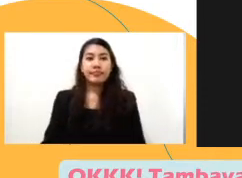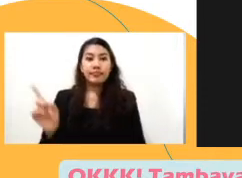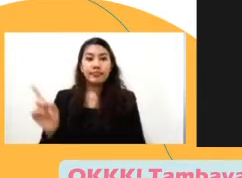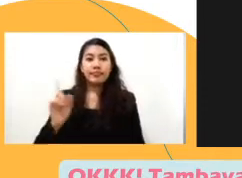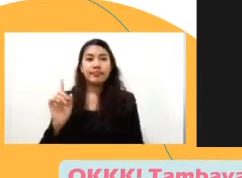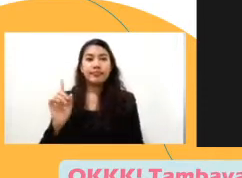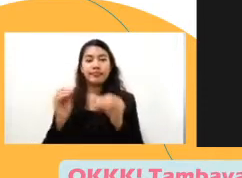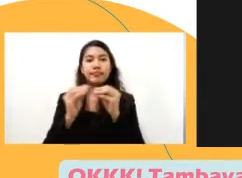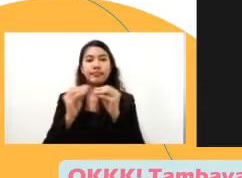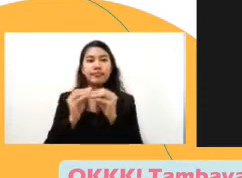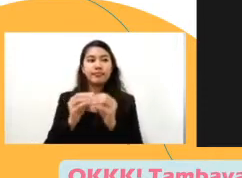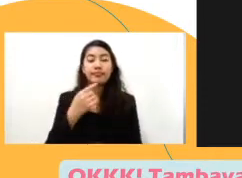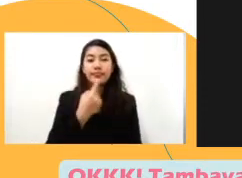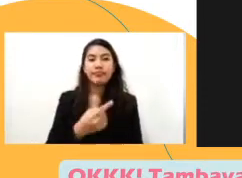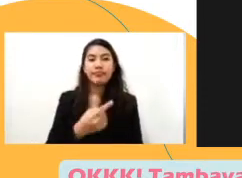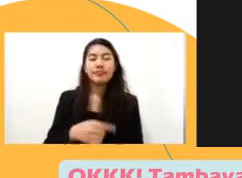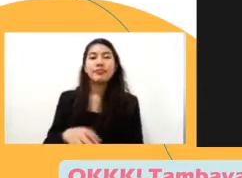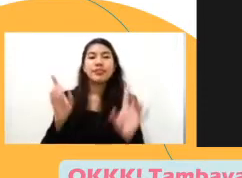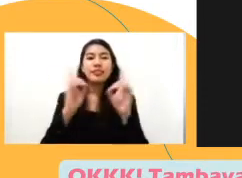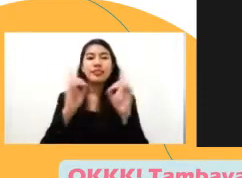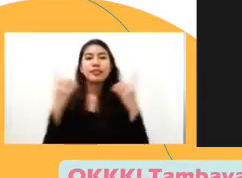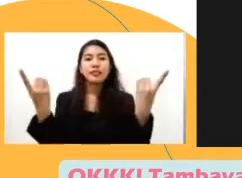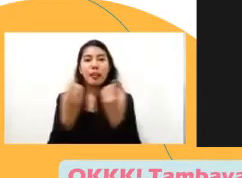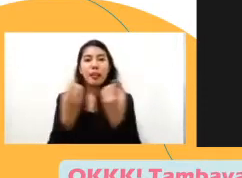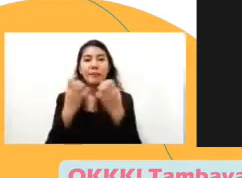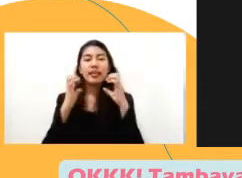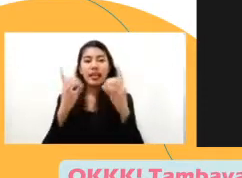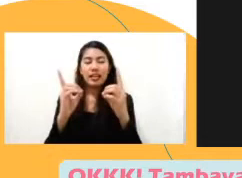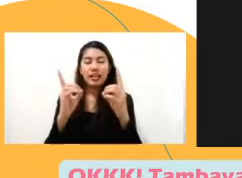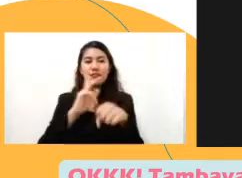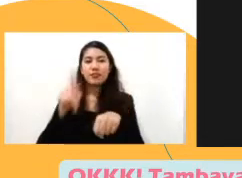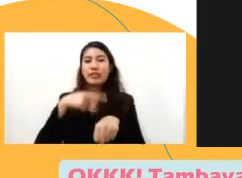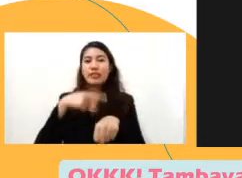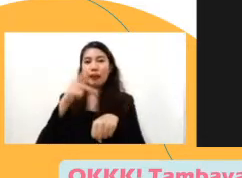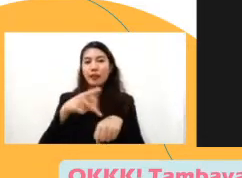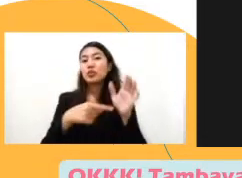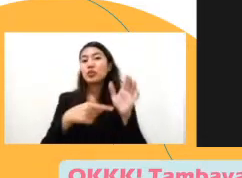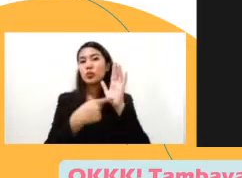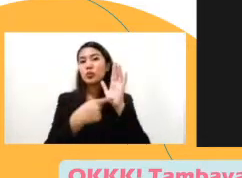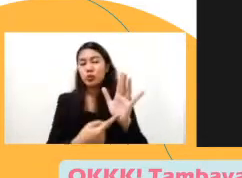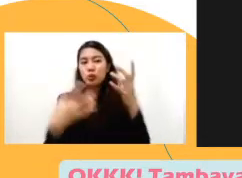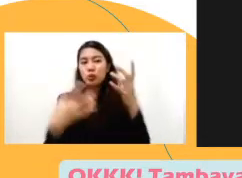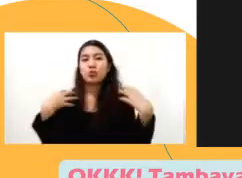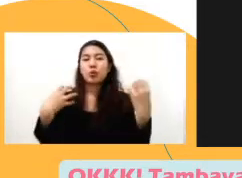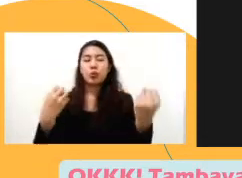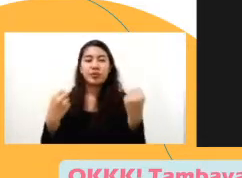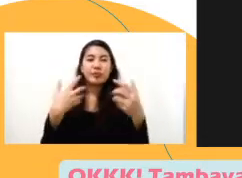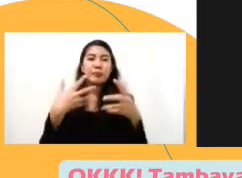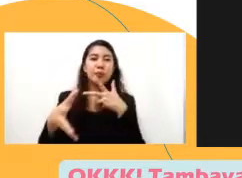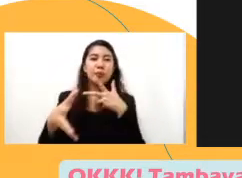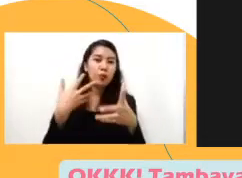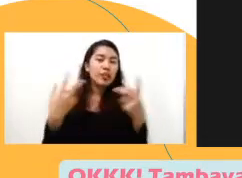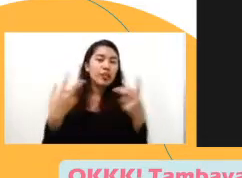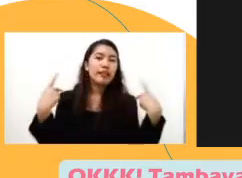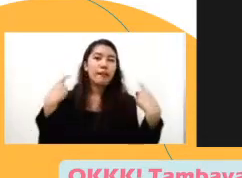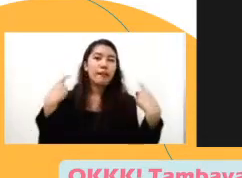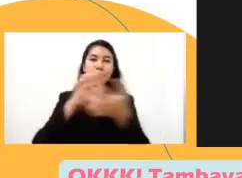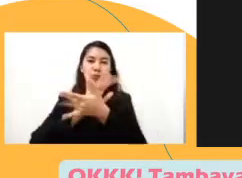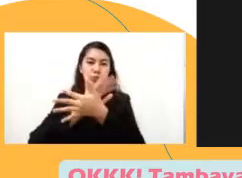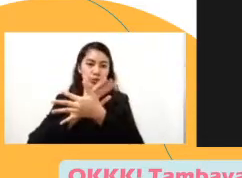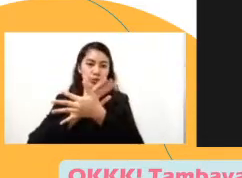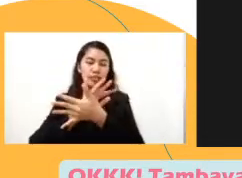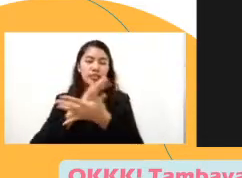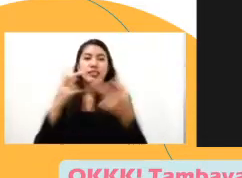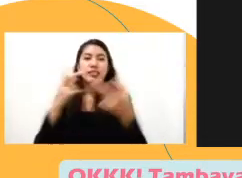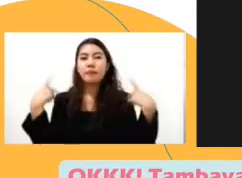ang DepEd Philippines. Yan, ang simbolo ng katatagan, no. Kahit na may pandemic, kahit na anong